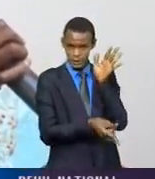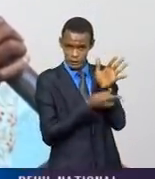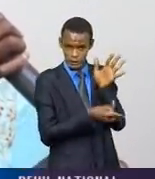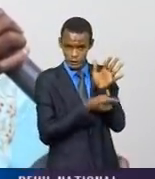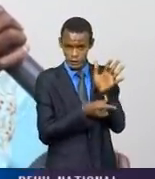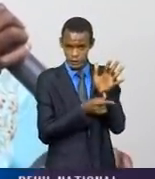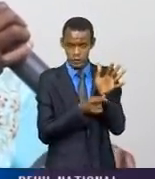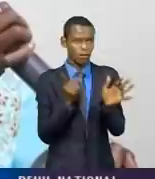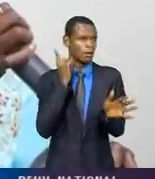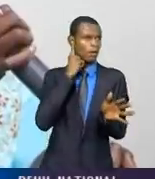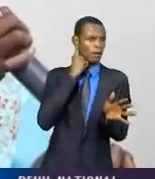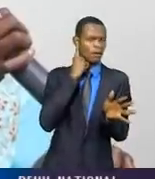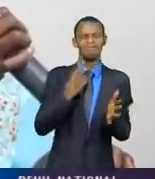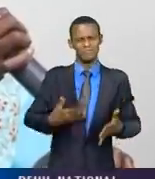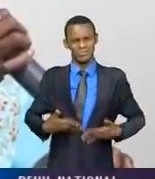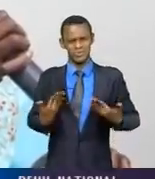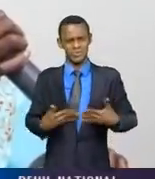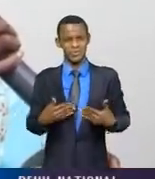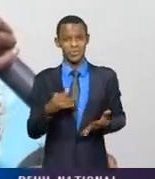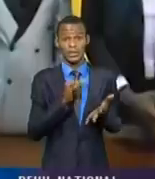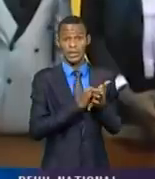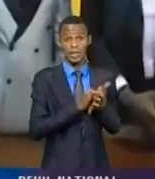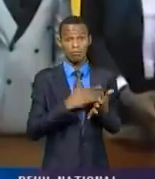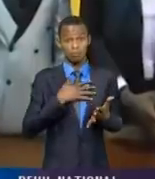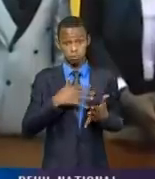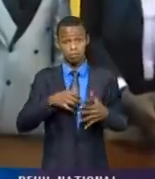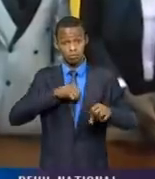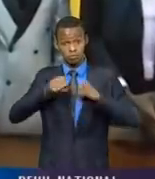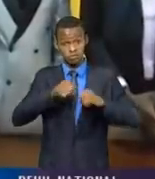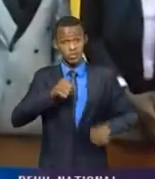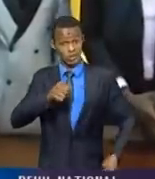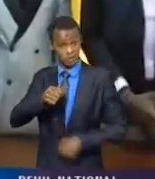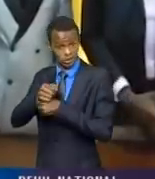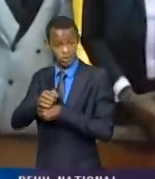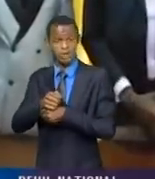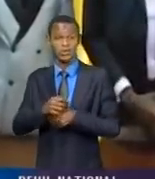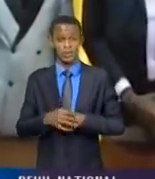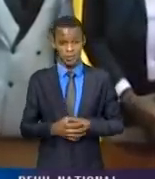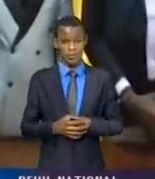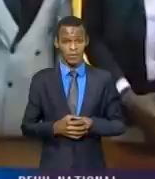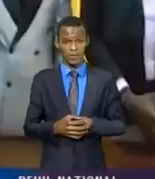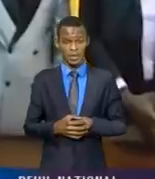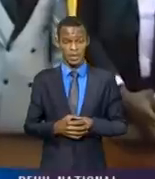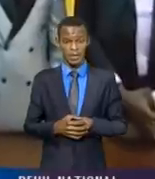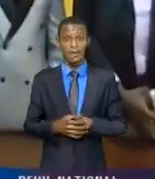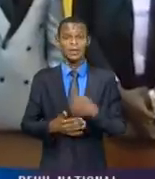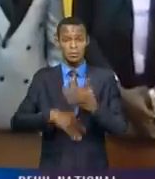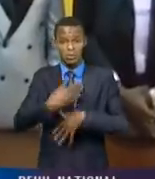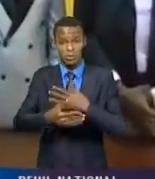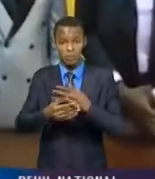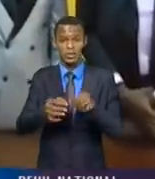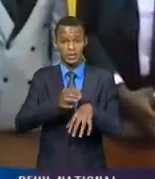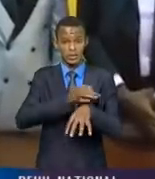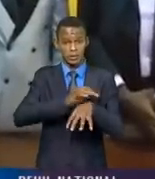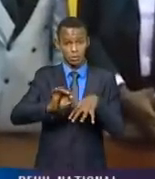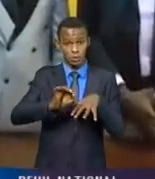la pionnière de cette révolution politique dans la province du cobalt l'adhésion du bureau comme honey et la